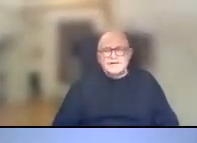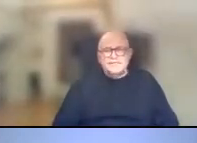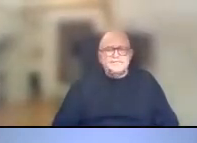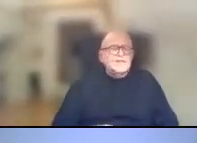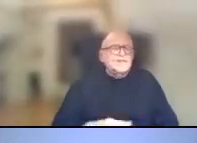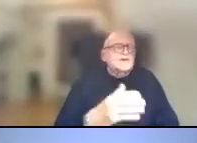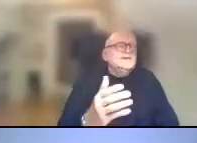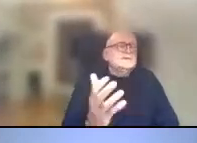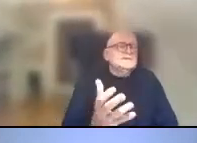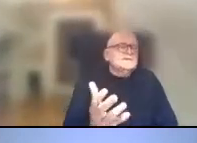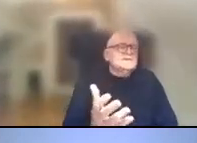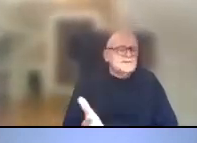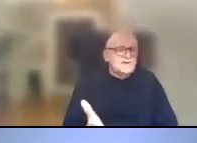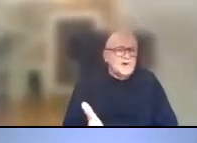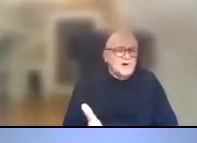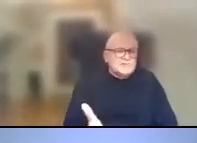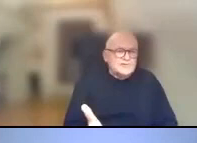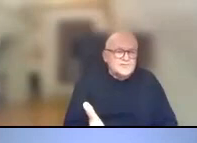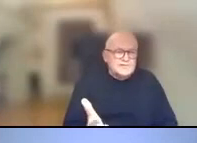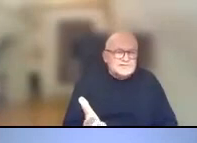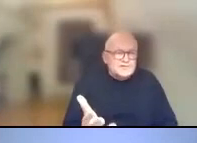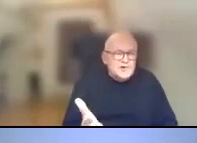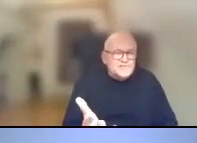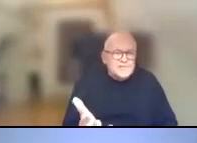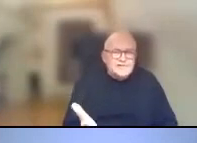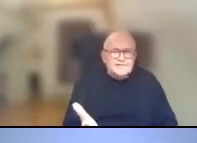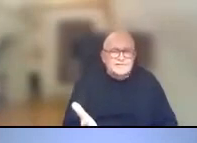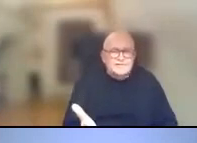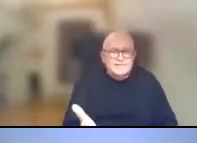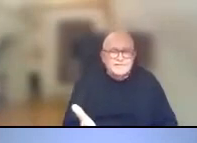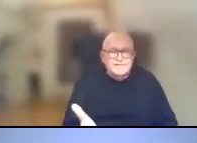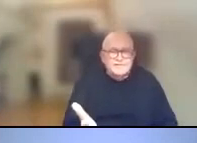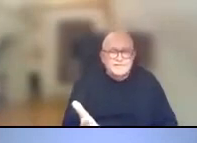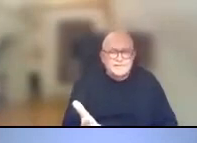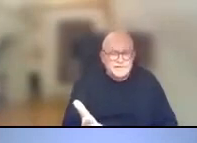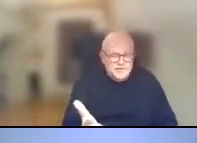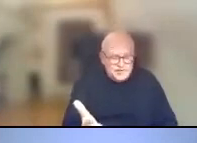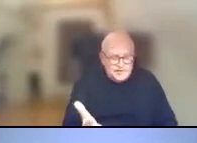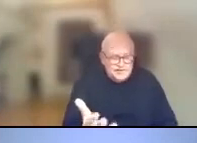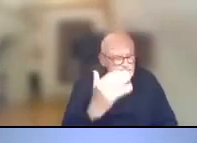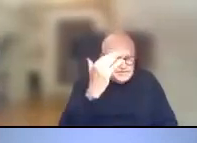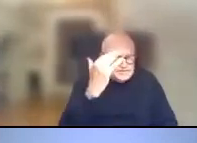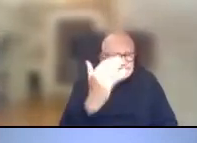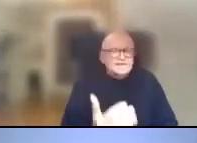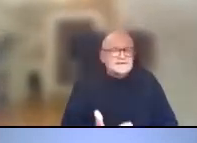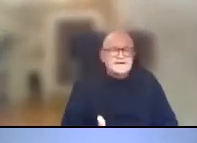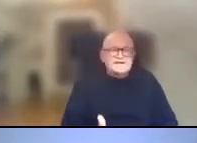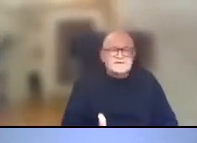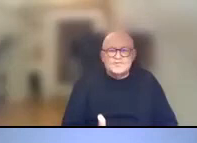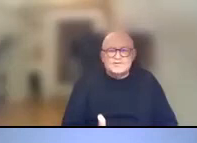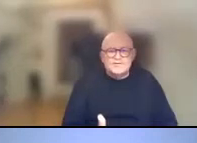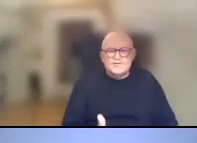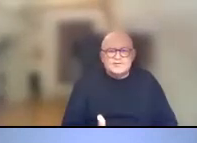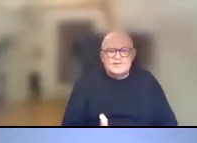alle denken, Kliniken sind sichere Orte und dass dort Verbrechen geschehen, das ist